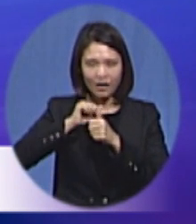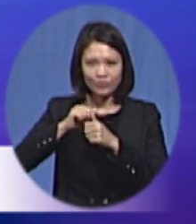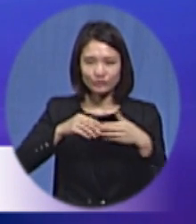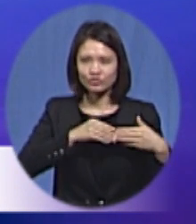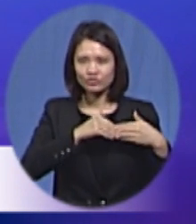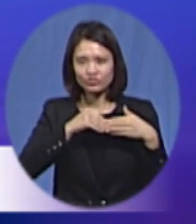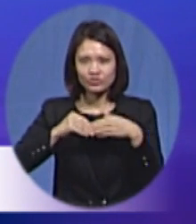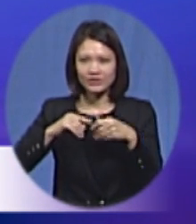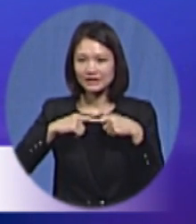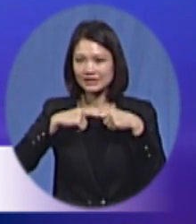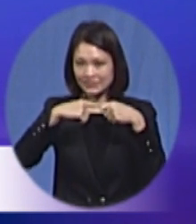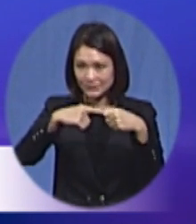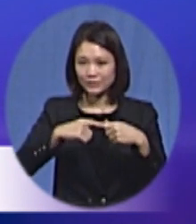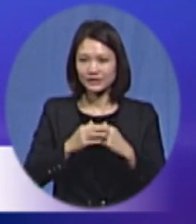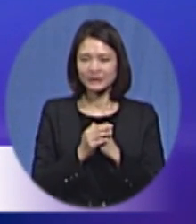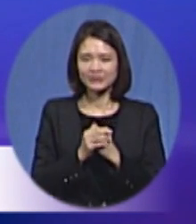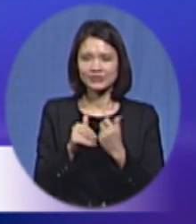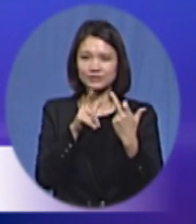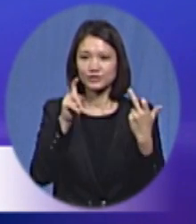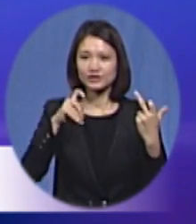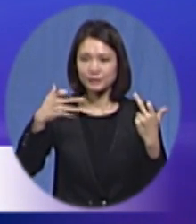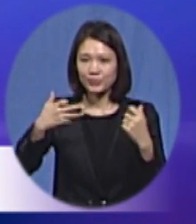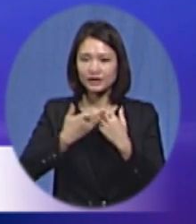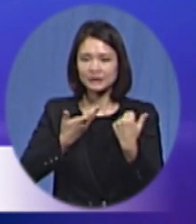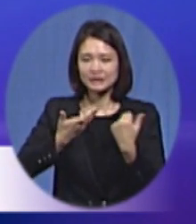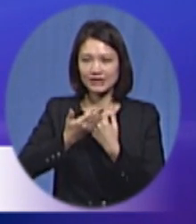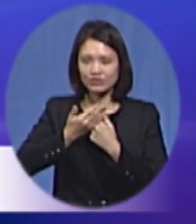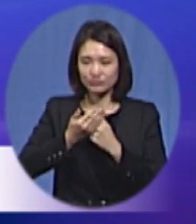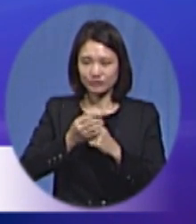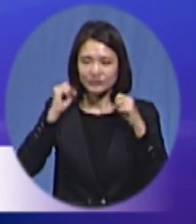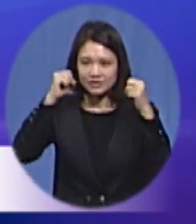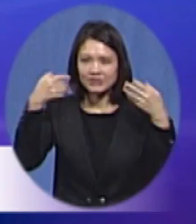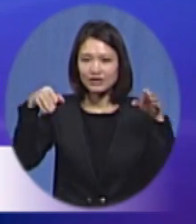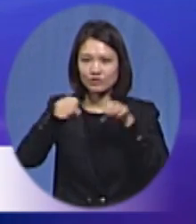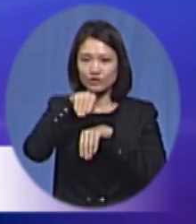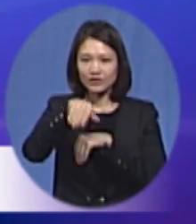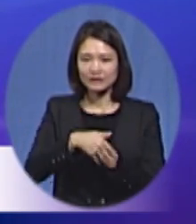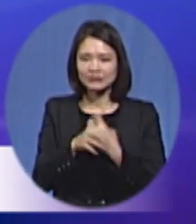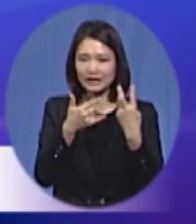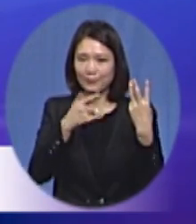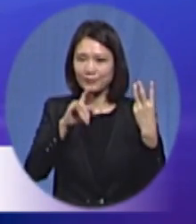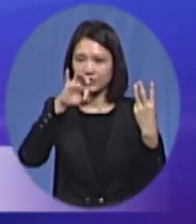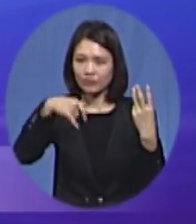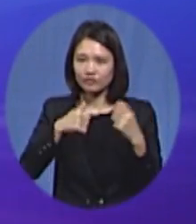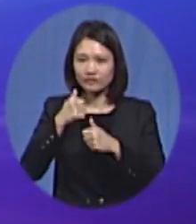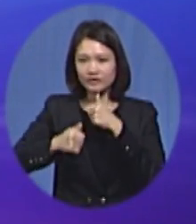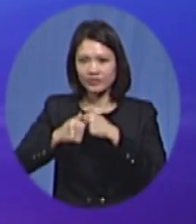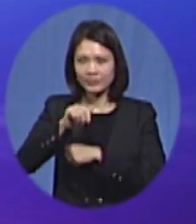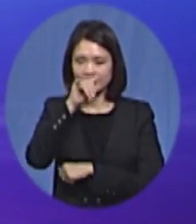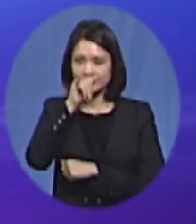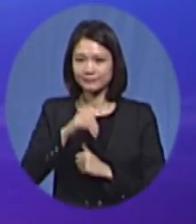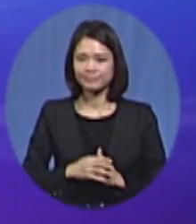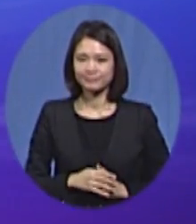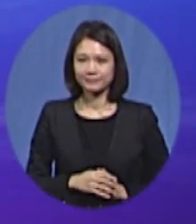있는 가운데 18일부터 제주 구좌체육관에서 3라운드 경기가 열립니다.